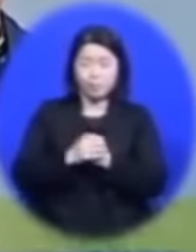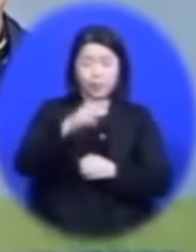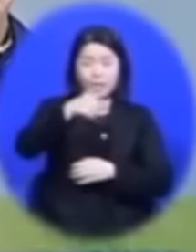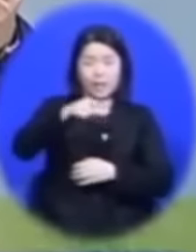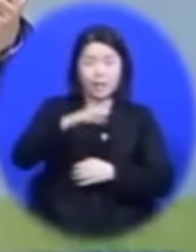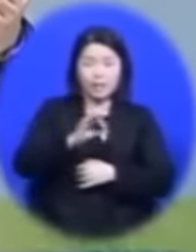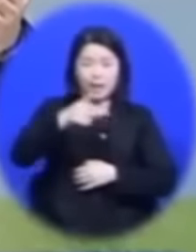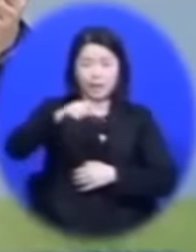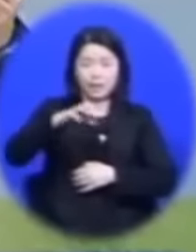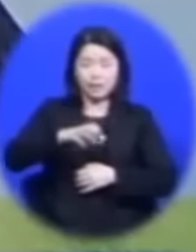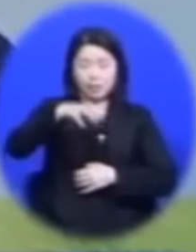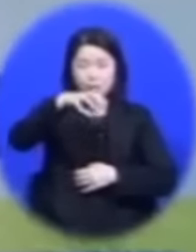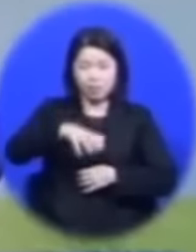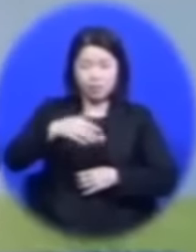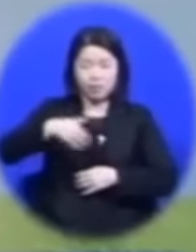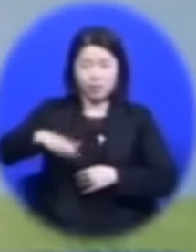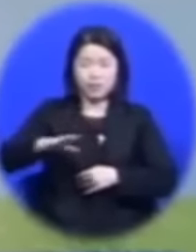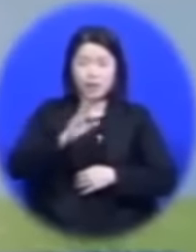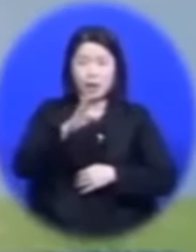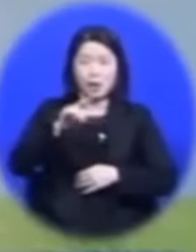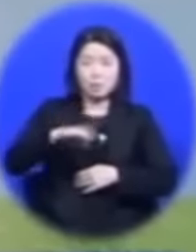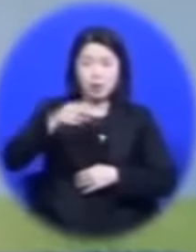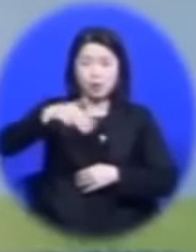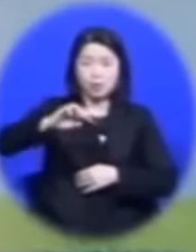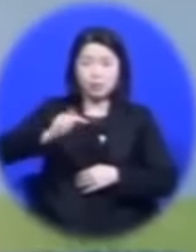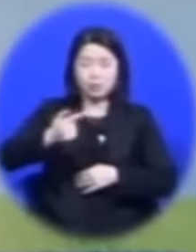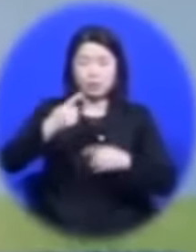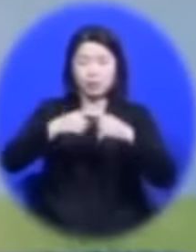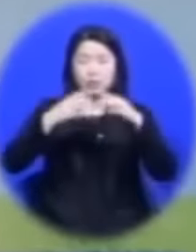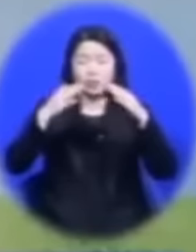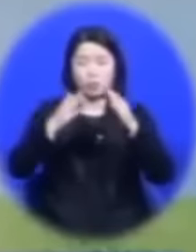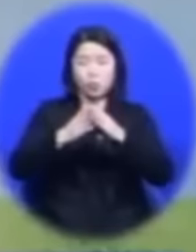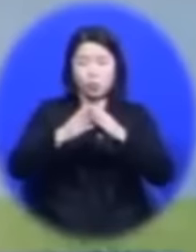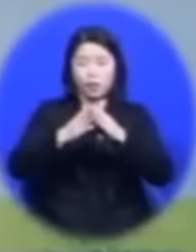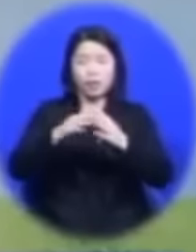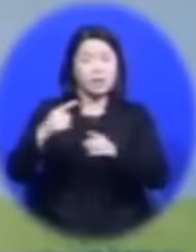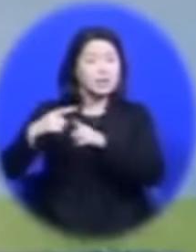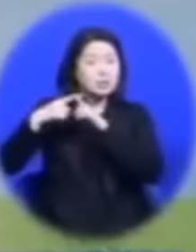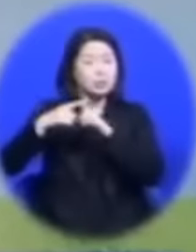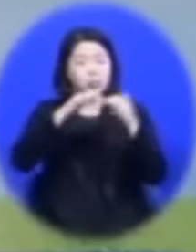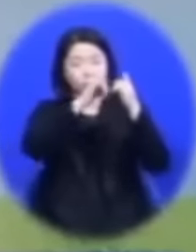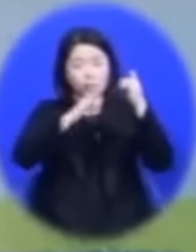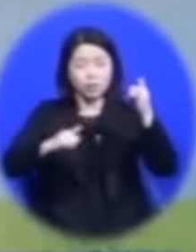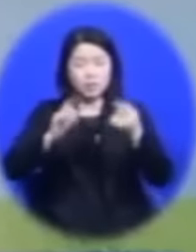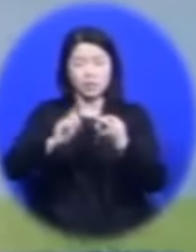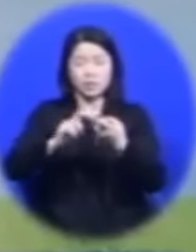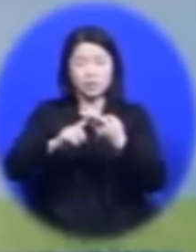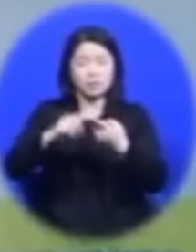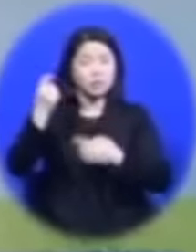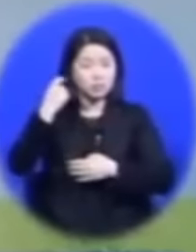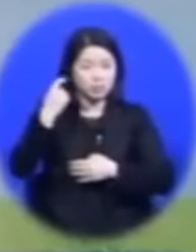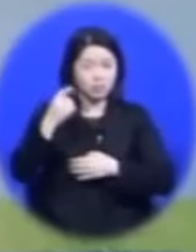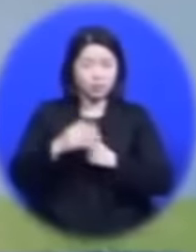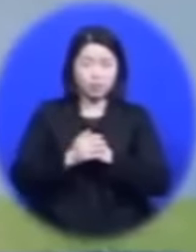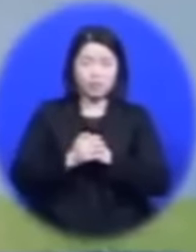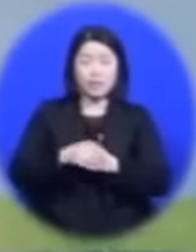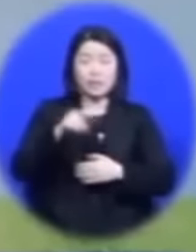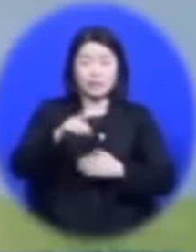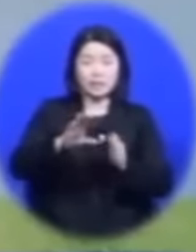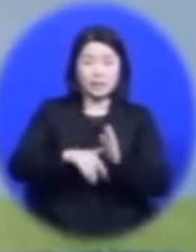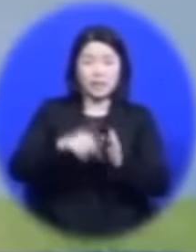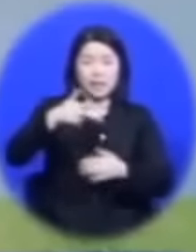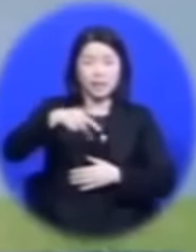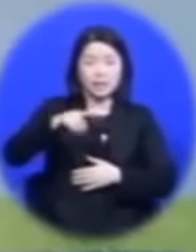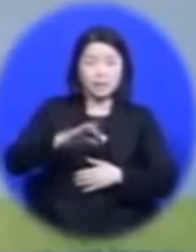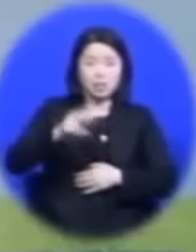순교 역사에 대해 일화를 들었습니다. 그때 정수일 집사라고 하는 분이